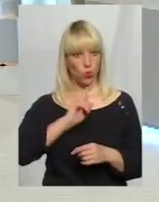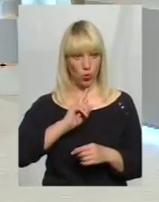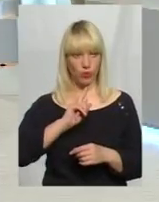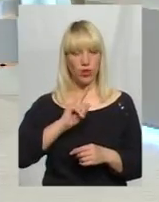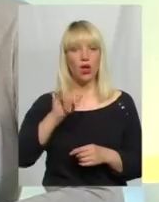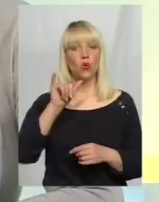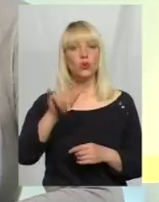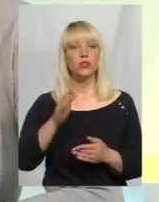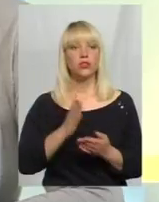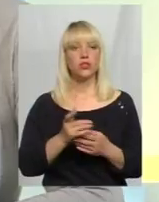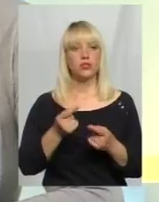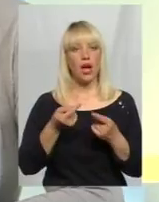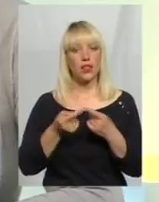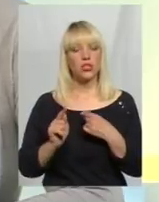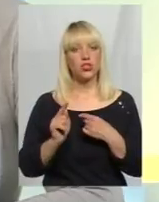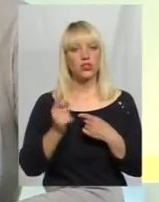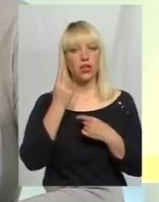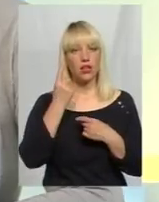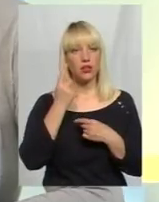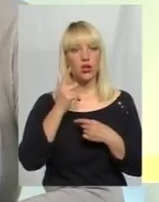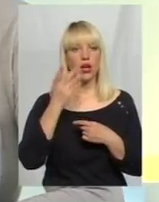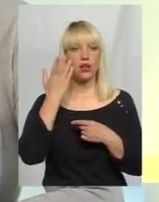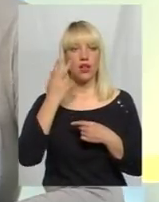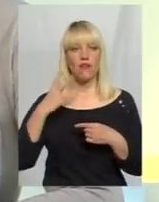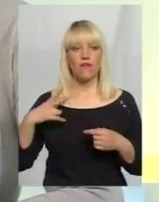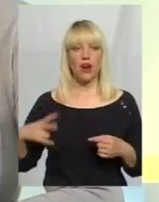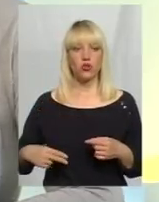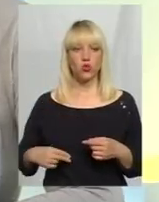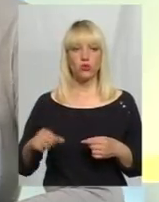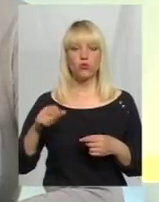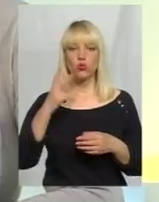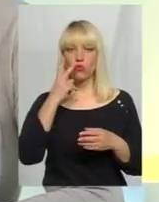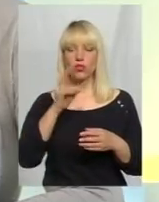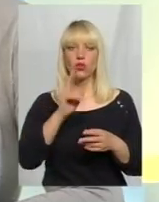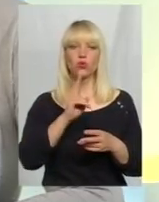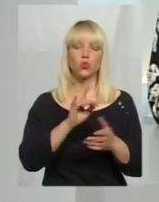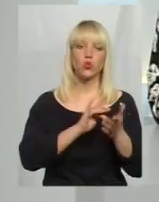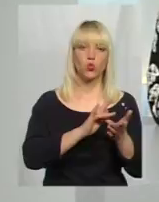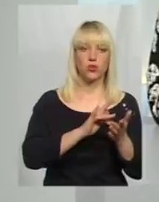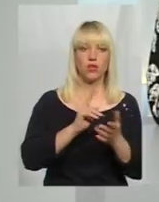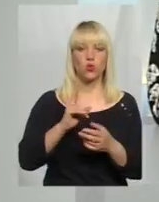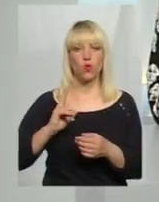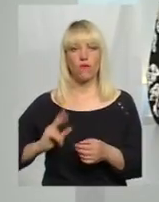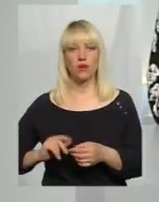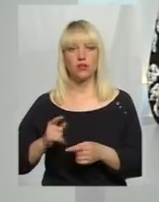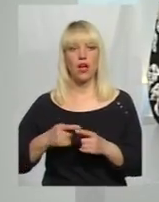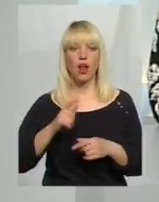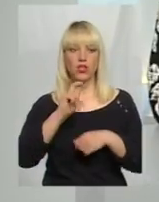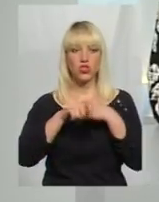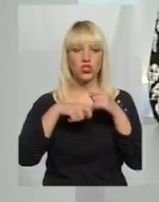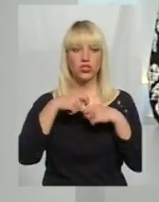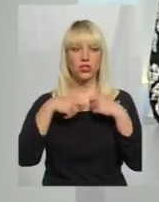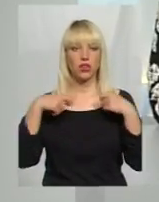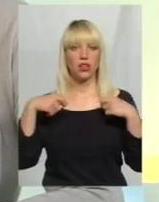есть отличительный момент, когда можно французов сразу отличить от туристов. Они завязывают шарфики